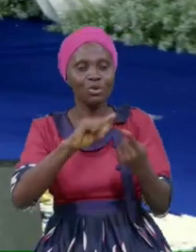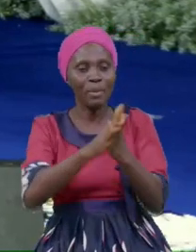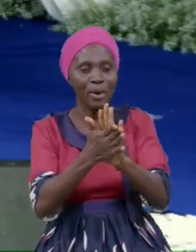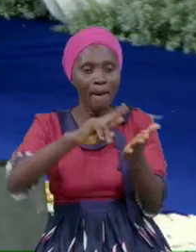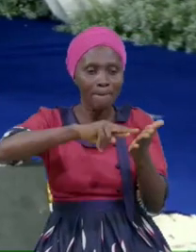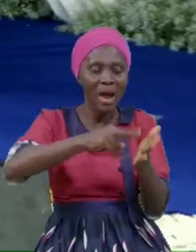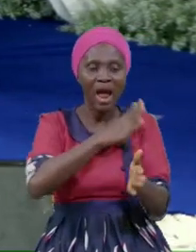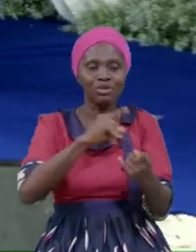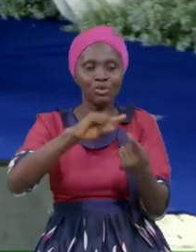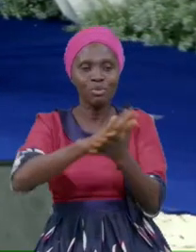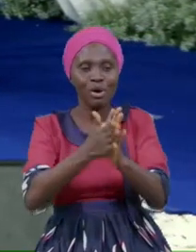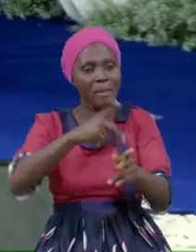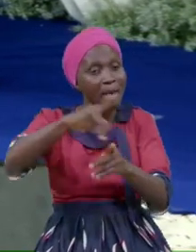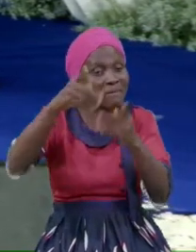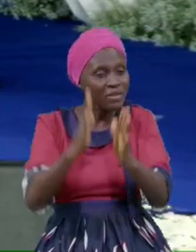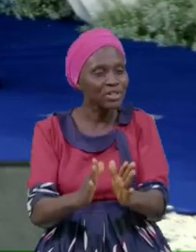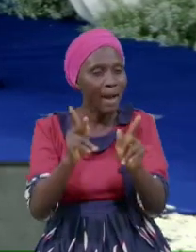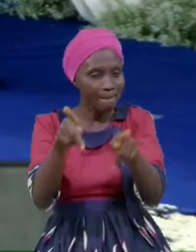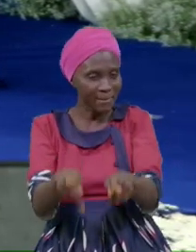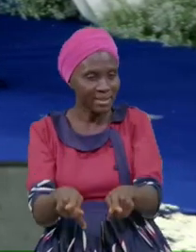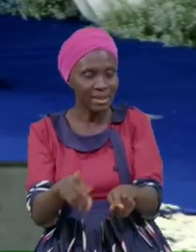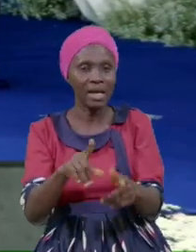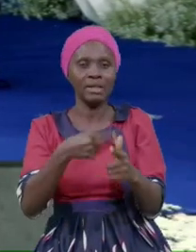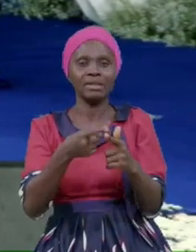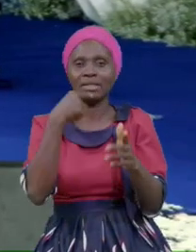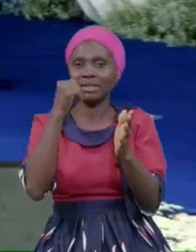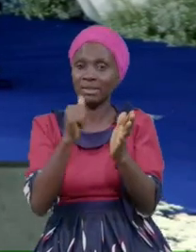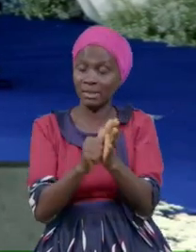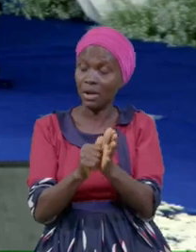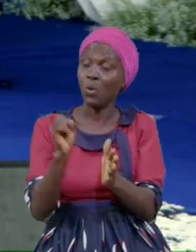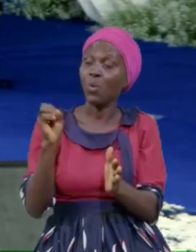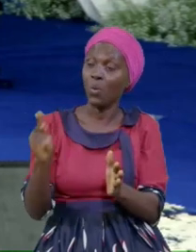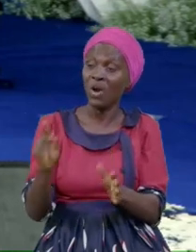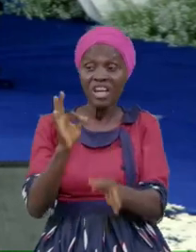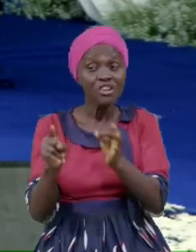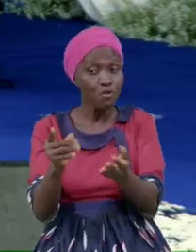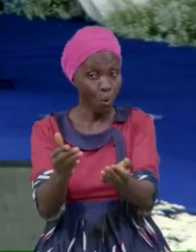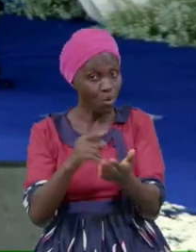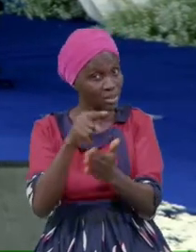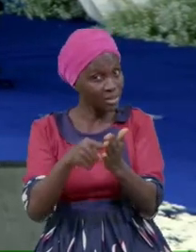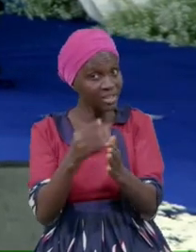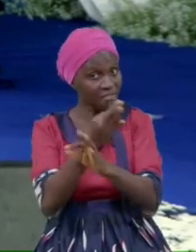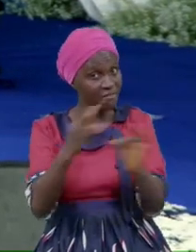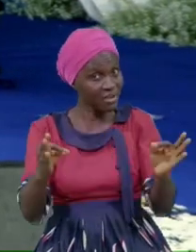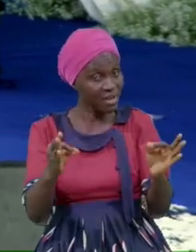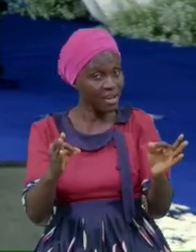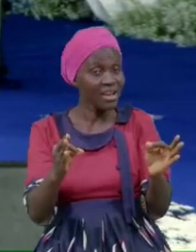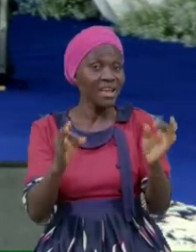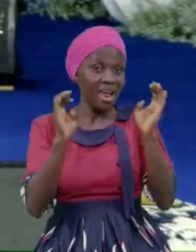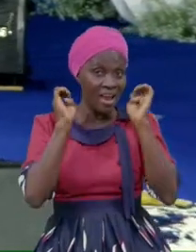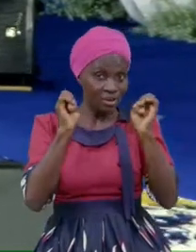un professionnel après. Et il dit donc, si vous voulez cette éducation gratuite, venez.